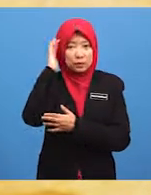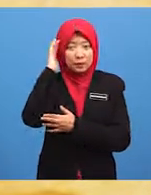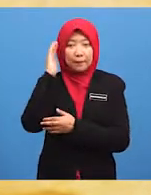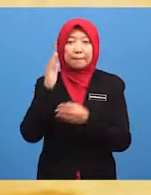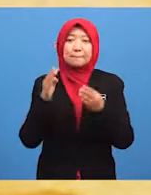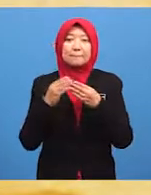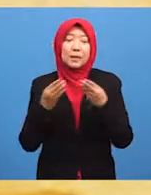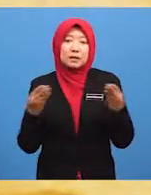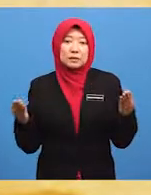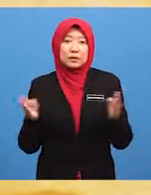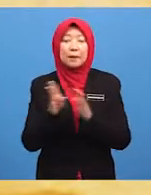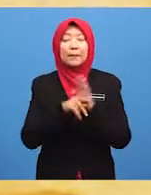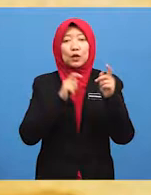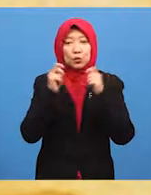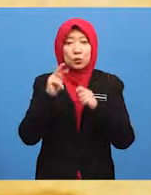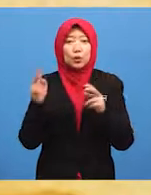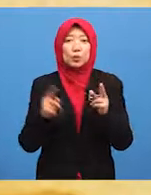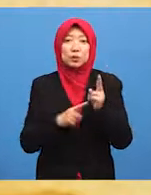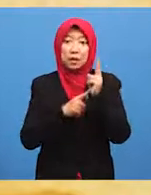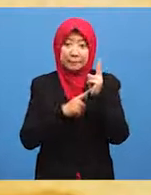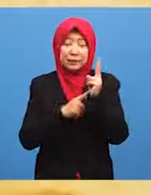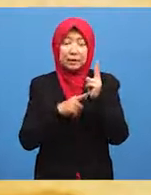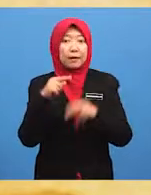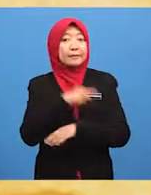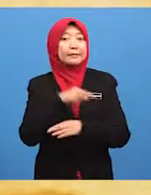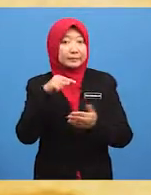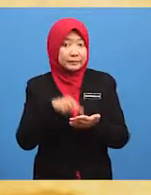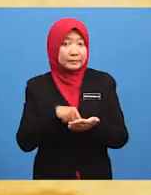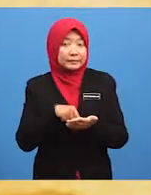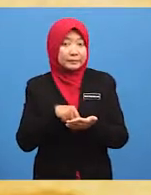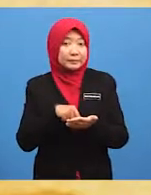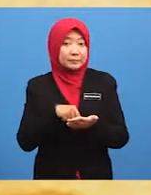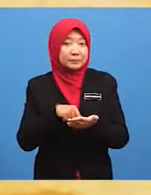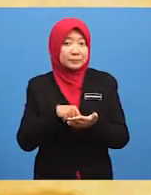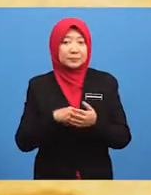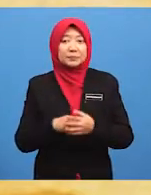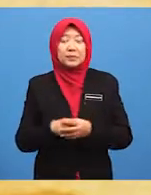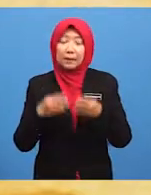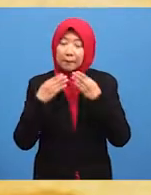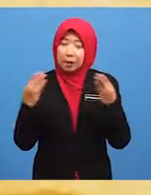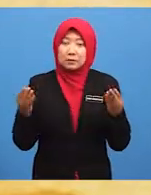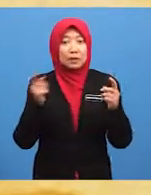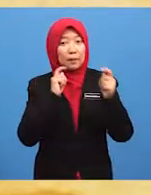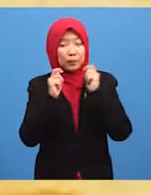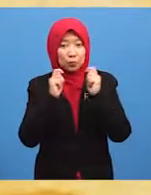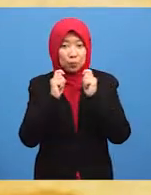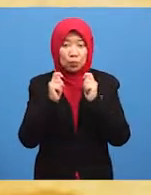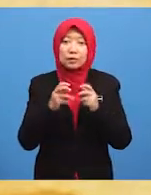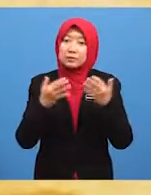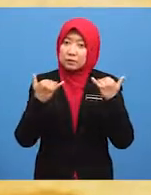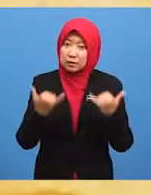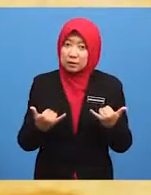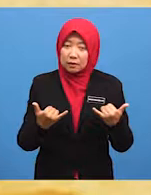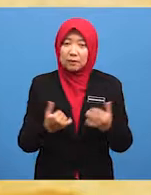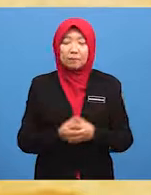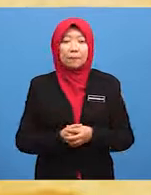bahasa pertuturan utama masyarakat negara kita hari ini? Bahasa pertuturan utama masyarakat kita